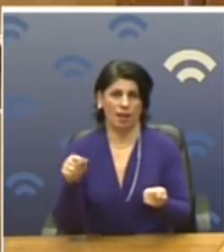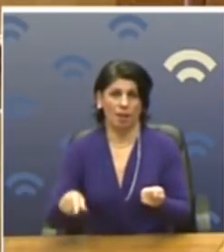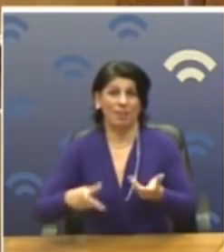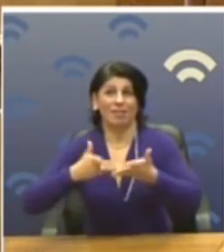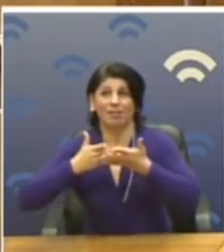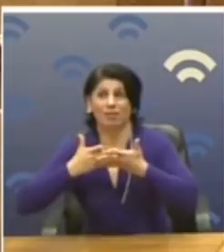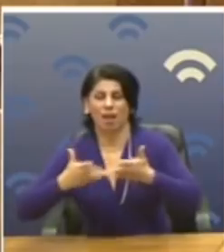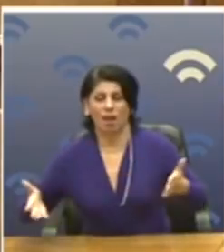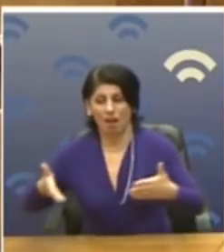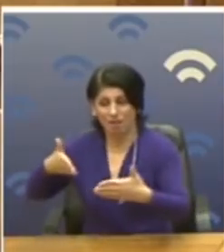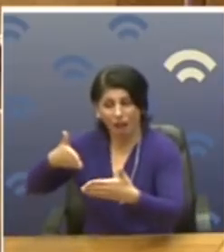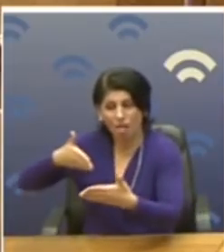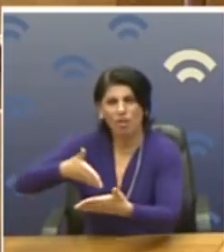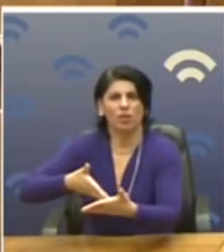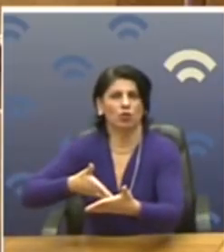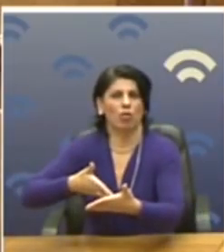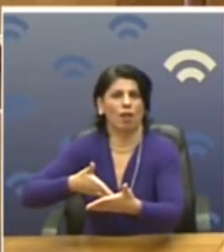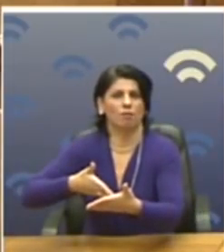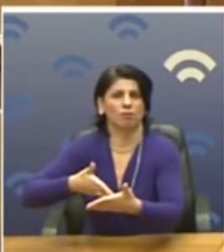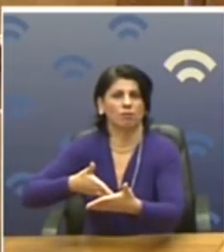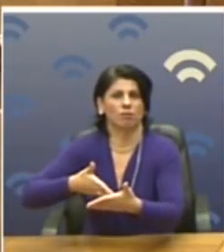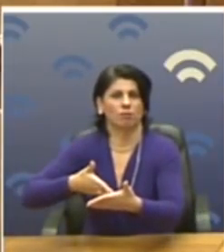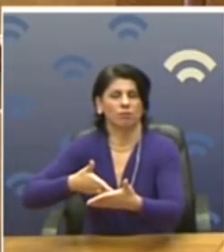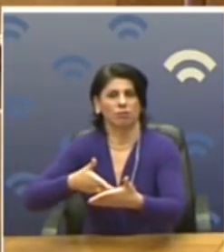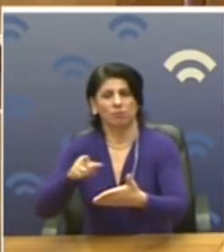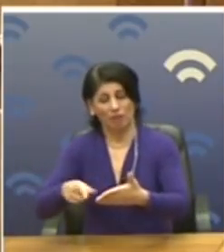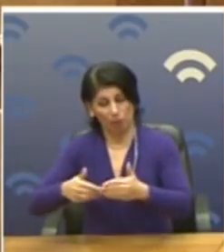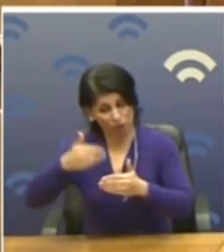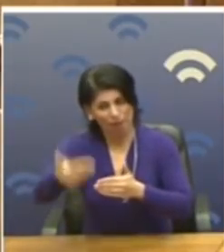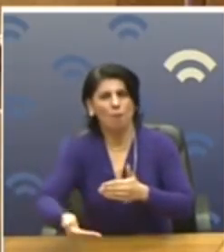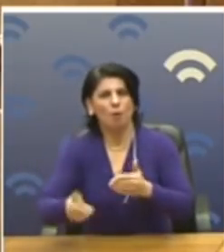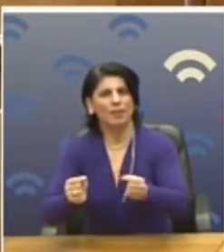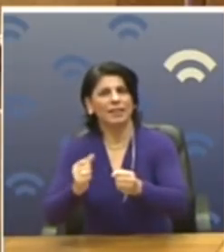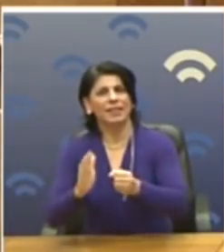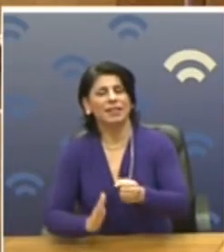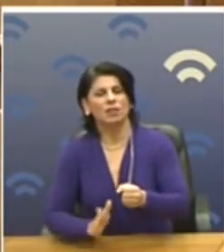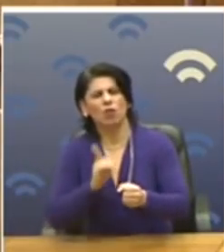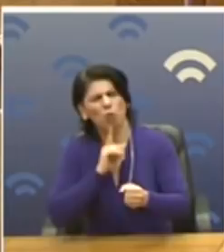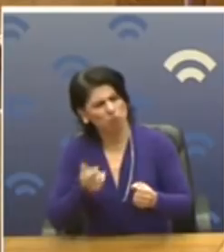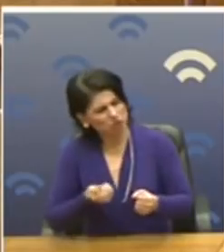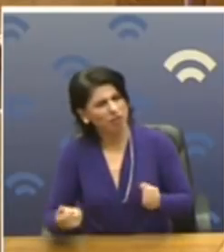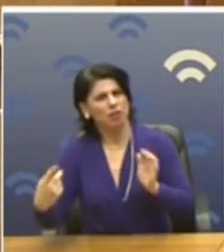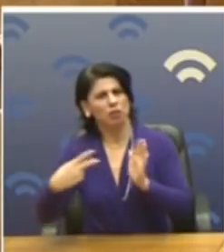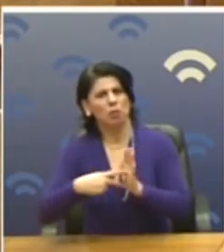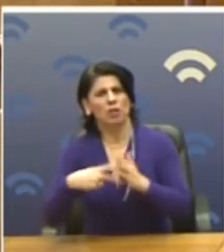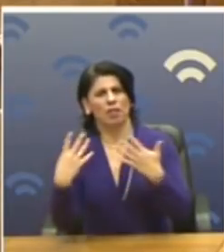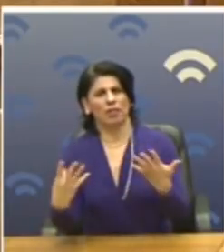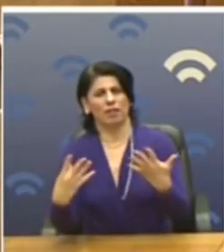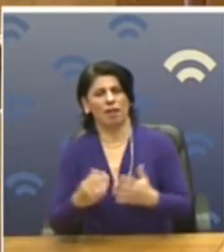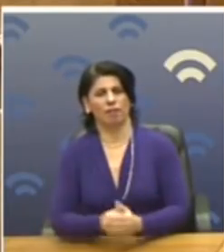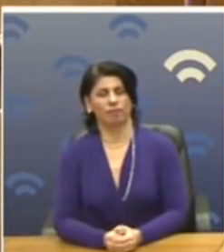τεράστια αδιέξοδά του και από την επερχόμενη κρίση. Όπως συνέβη και το 2009.